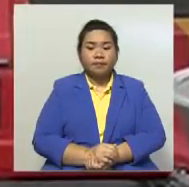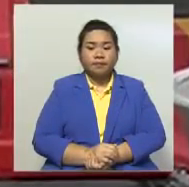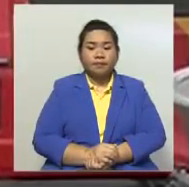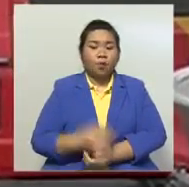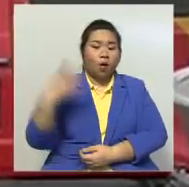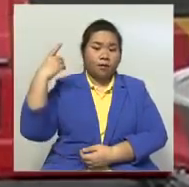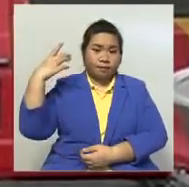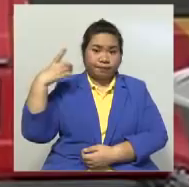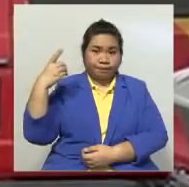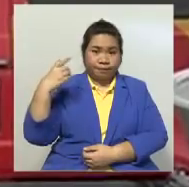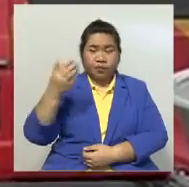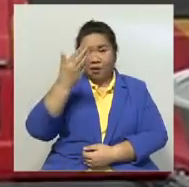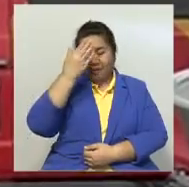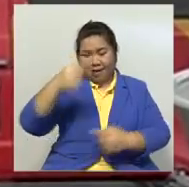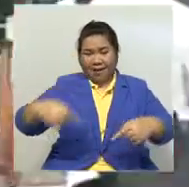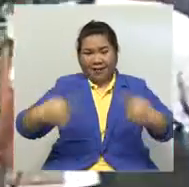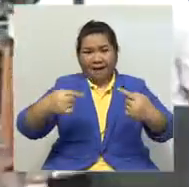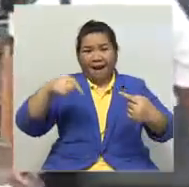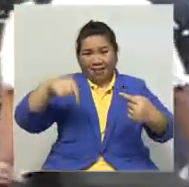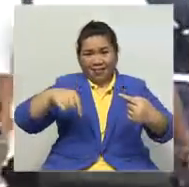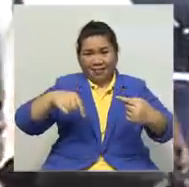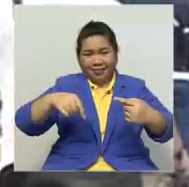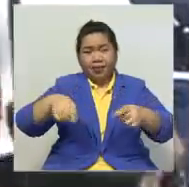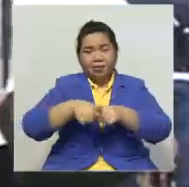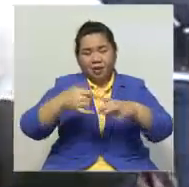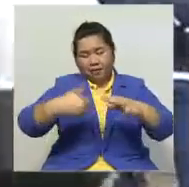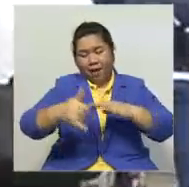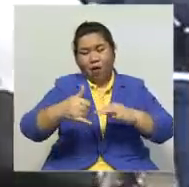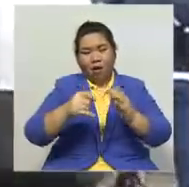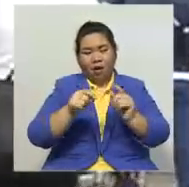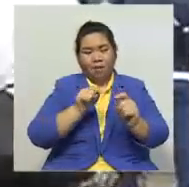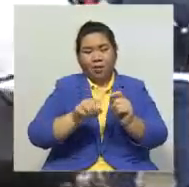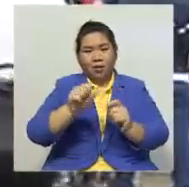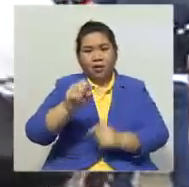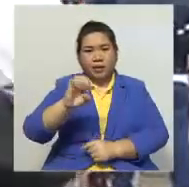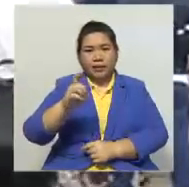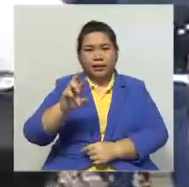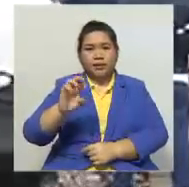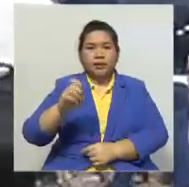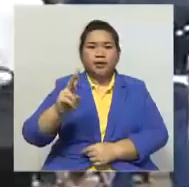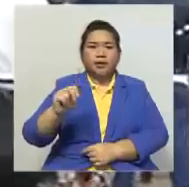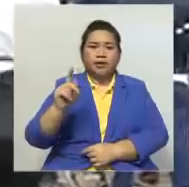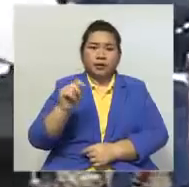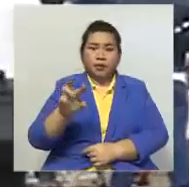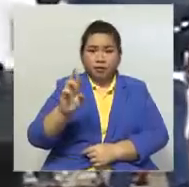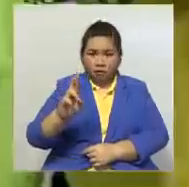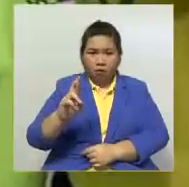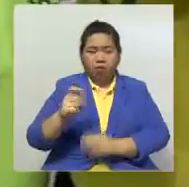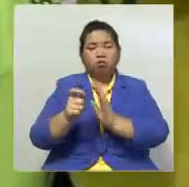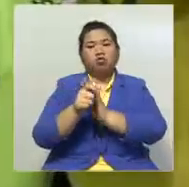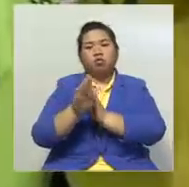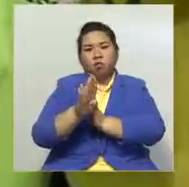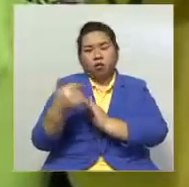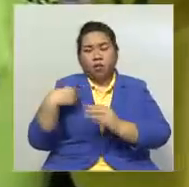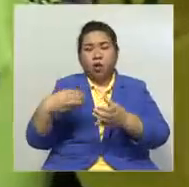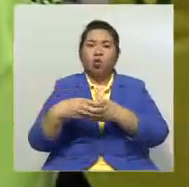เมื่อวานนี้นะคะที่หน้าด่านศุลกากรช่องเม็กตำบลช่องเม็กอำเภอสิรินธรจังหวัดอุบลราชธานีค่ะทีมกู้ภัยจาก